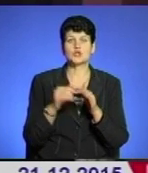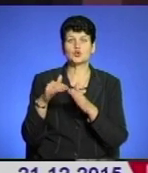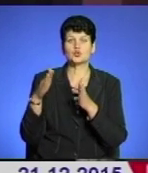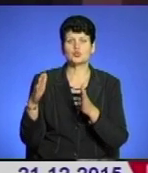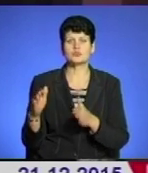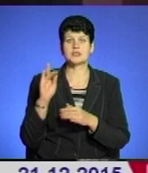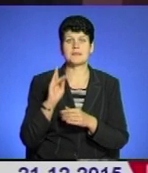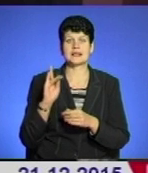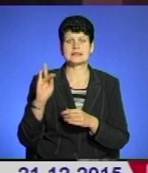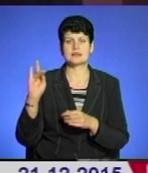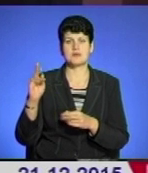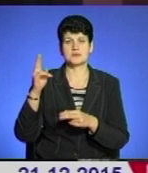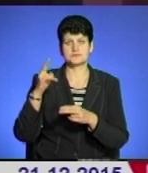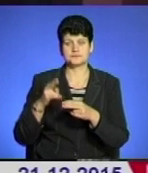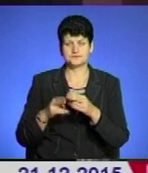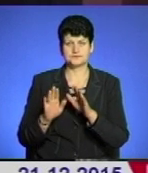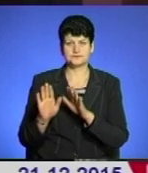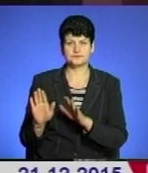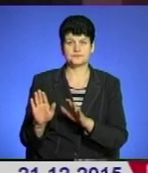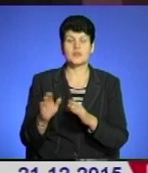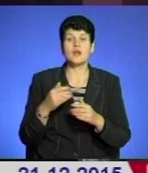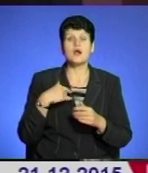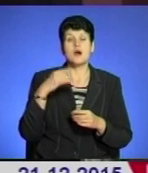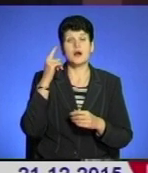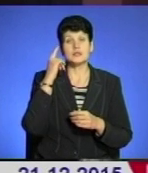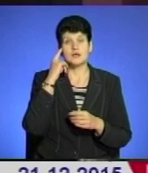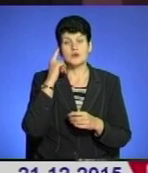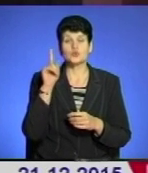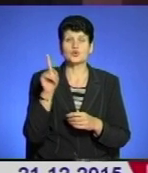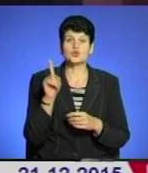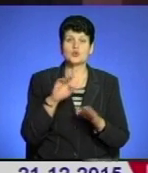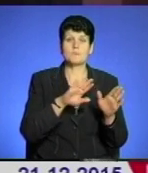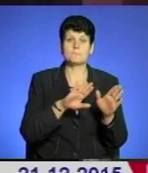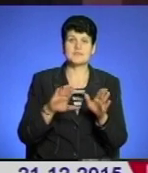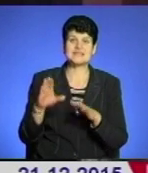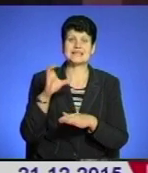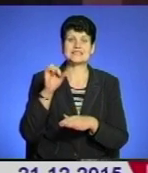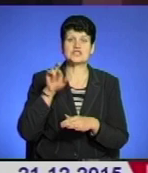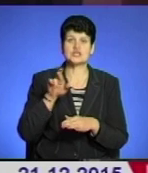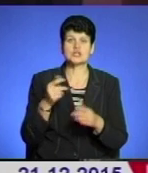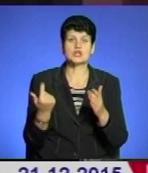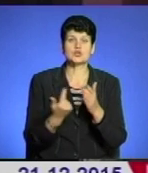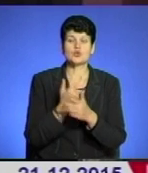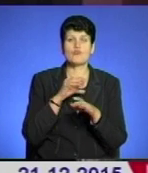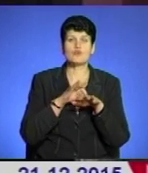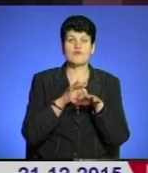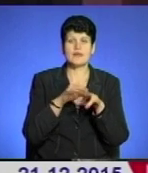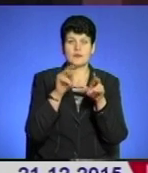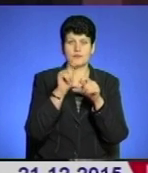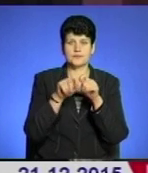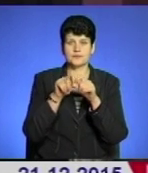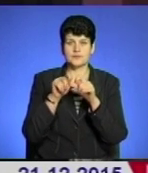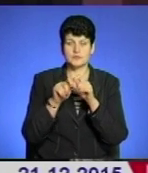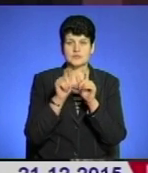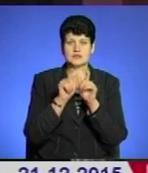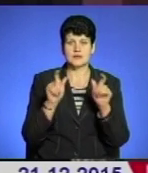вже завершено. От, ну, гадаю, що ми після січня місяця знов проведемо моніторинг по закладах